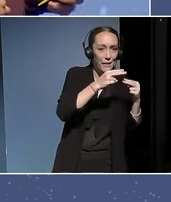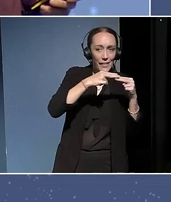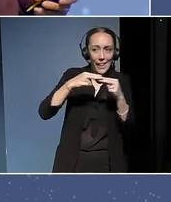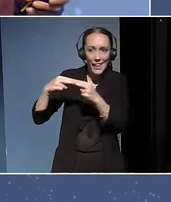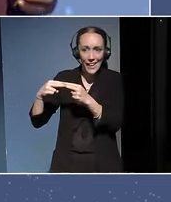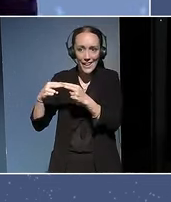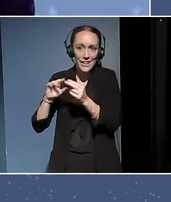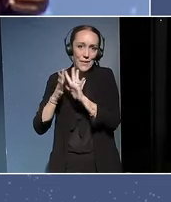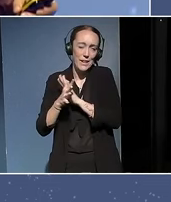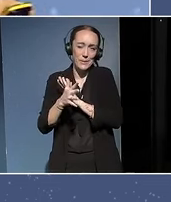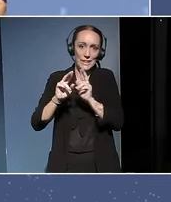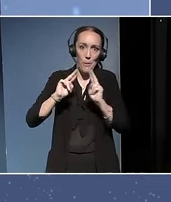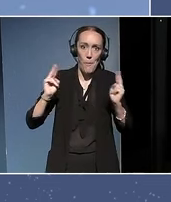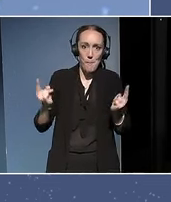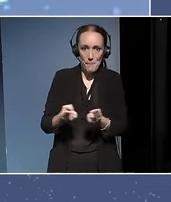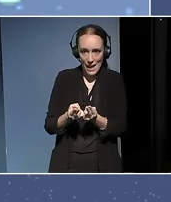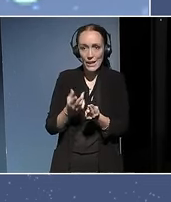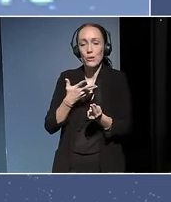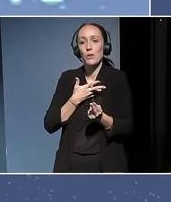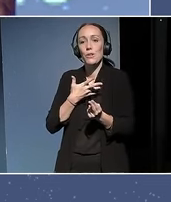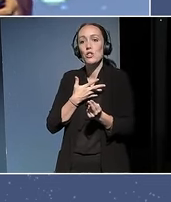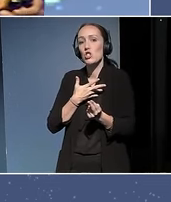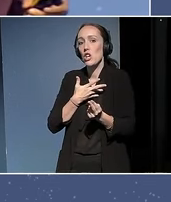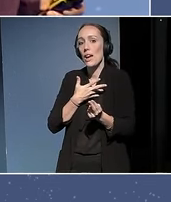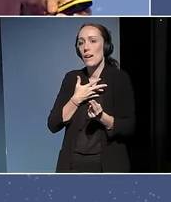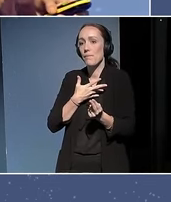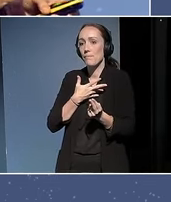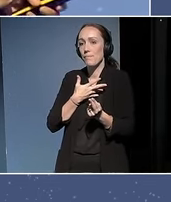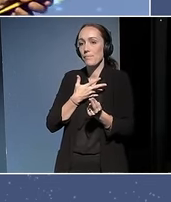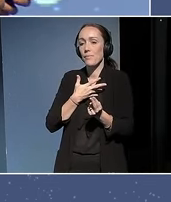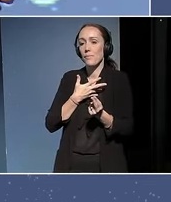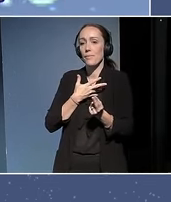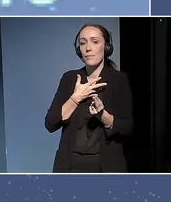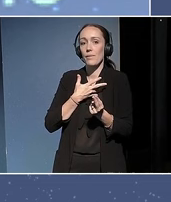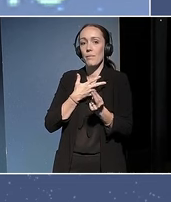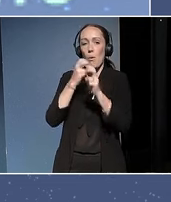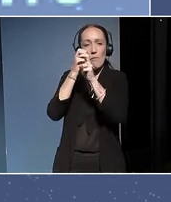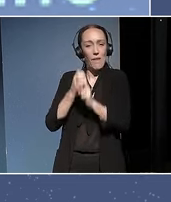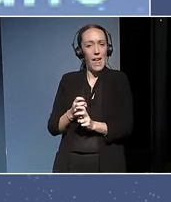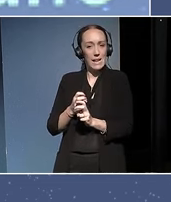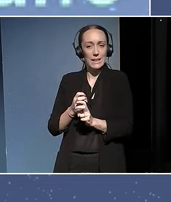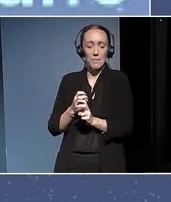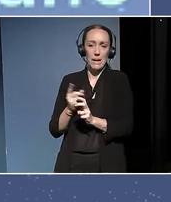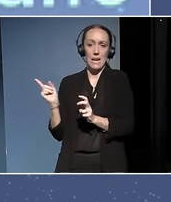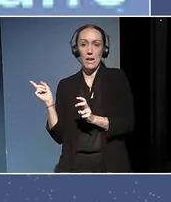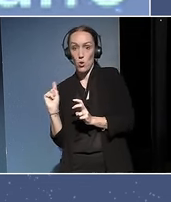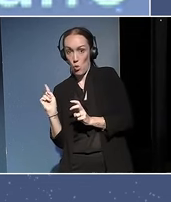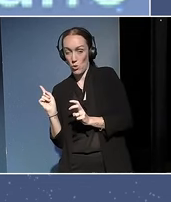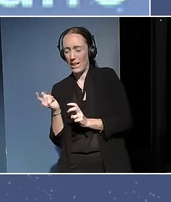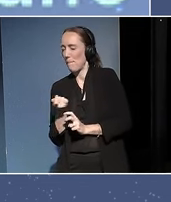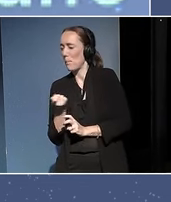posteriori ci sono vertebre dell'inizio della coda poche